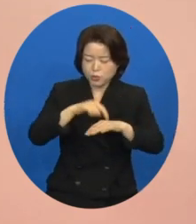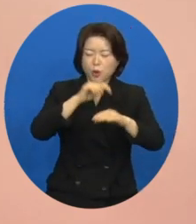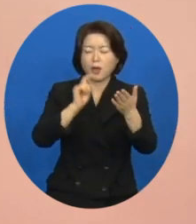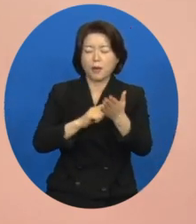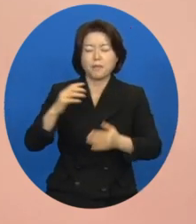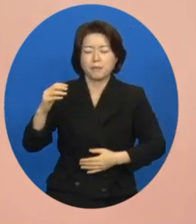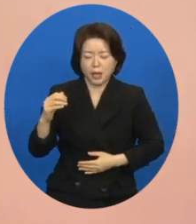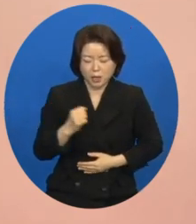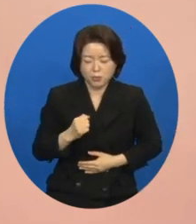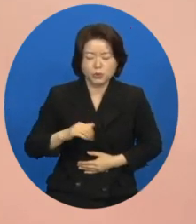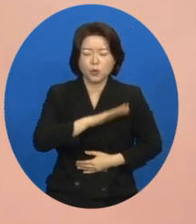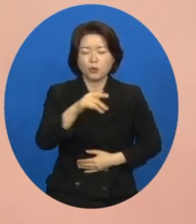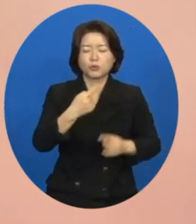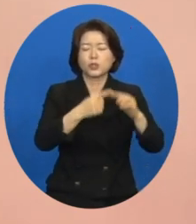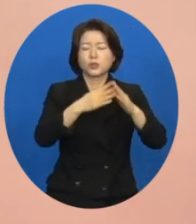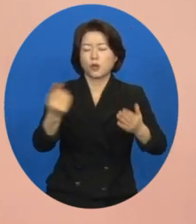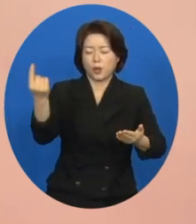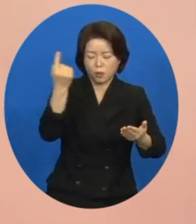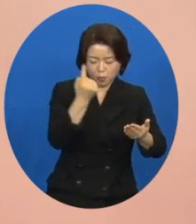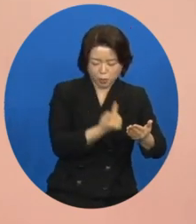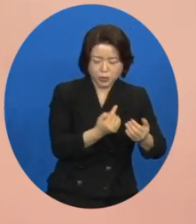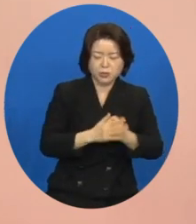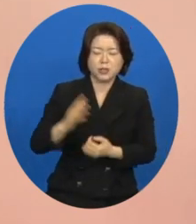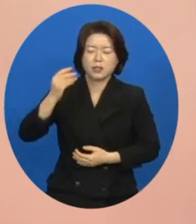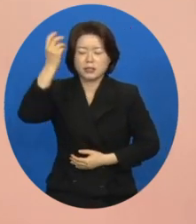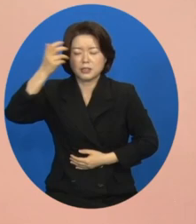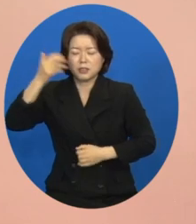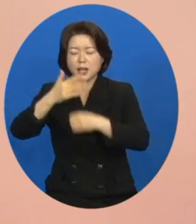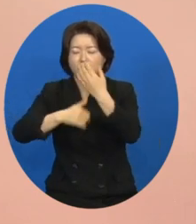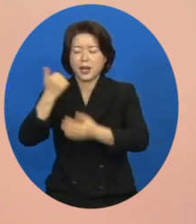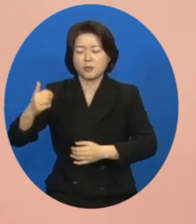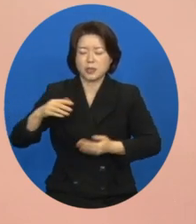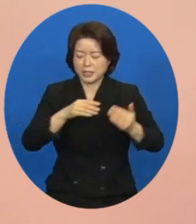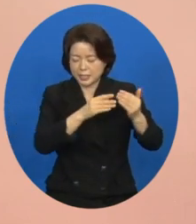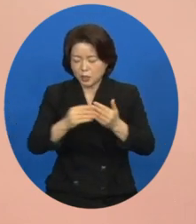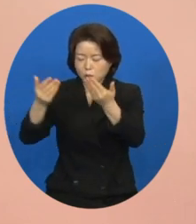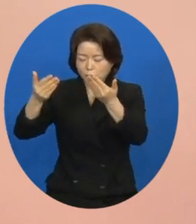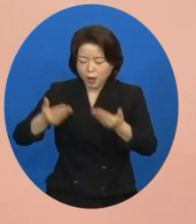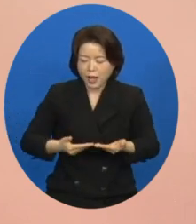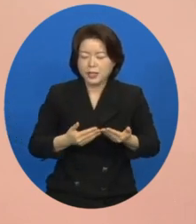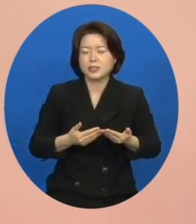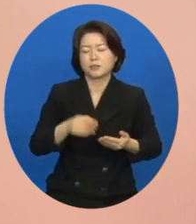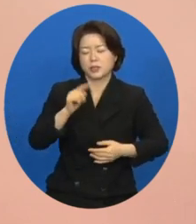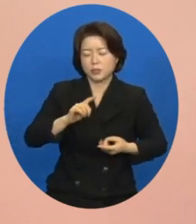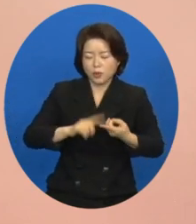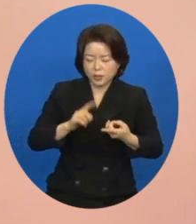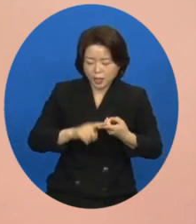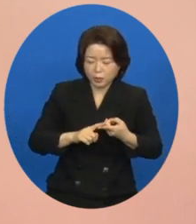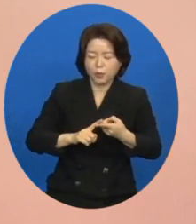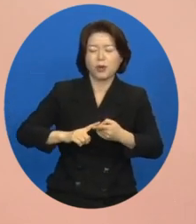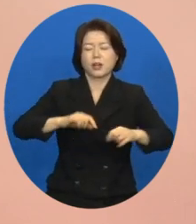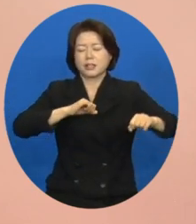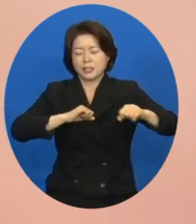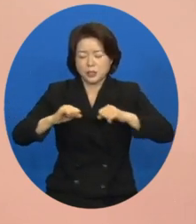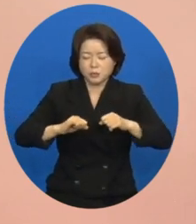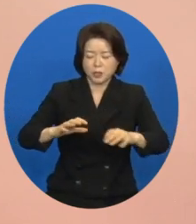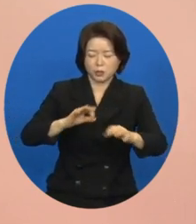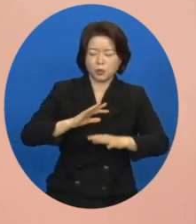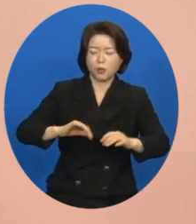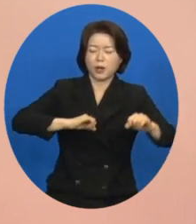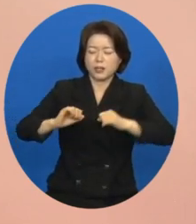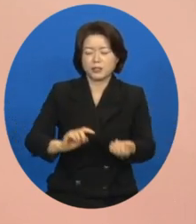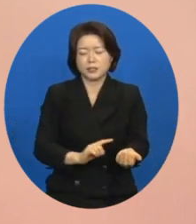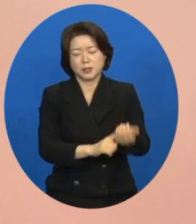교회에 오셔서 성령 하나님의 인도하심을 따라 겸손으로 섬기며 놀라운 역사를 이루어내게 하시며